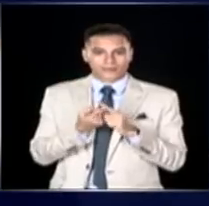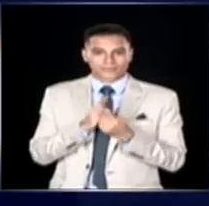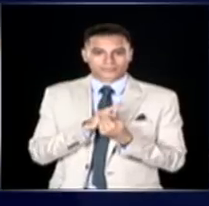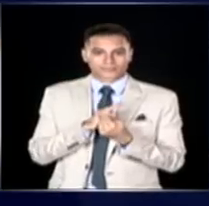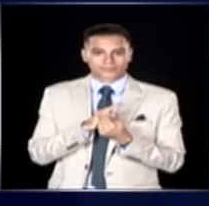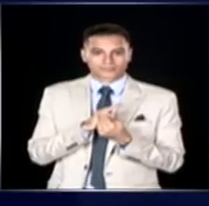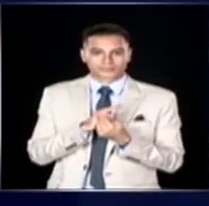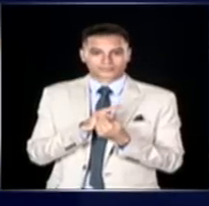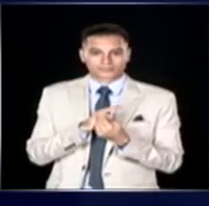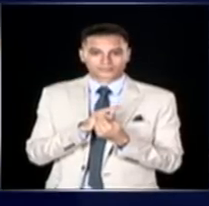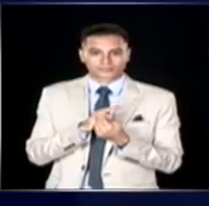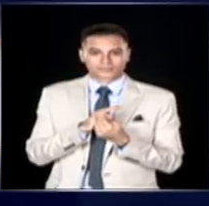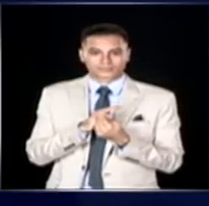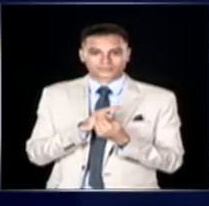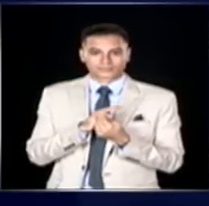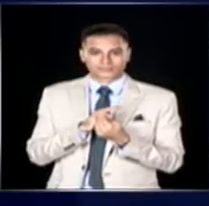الرقمين